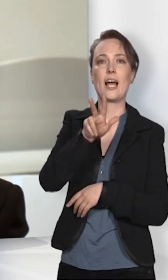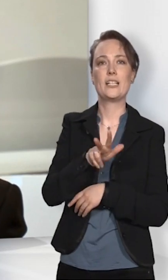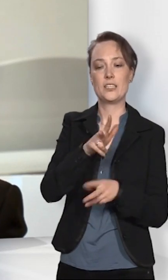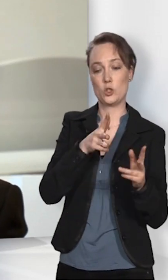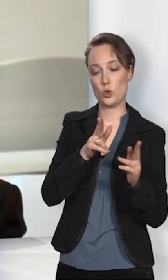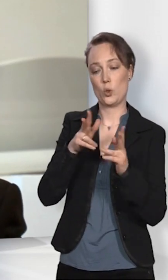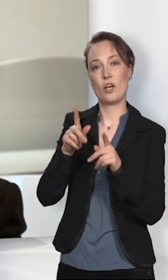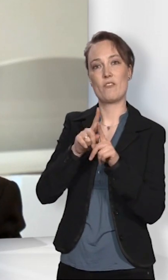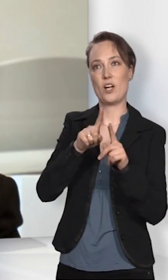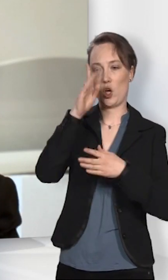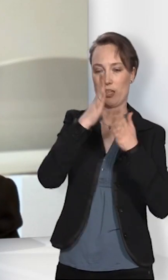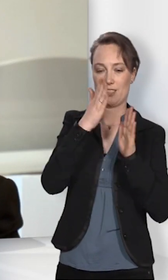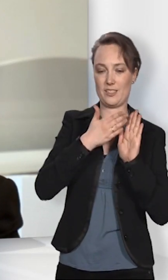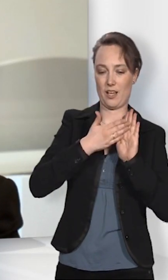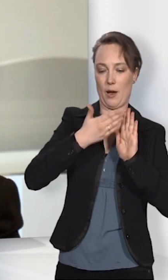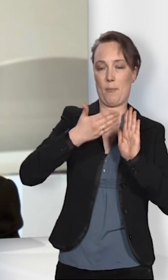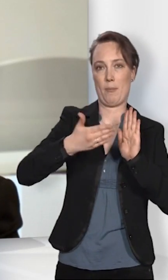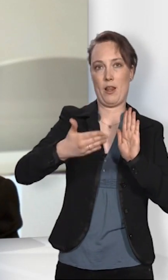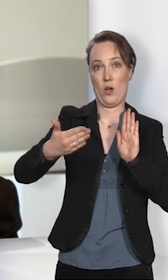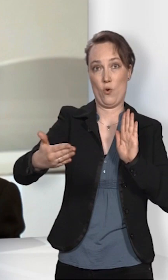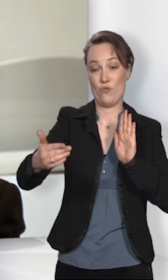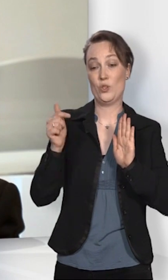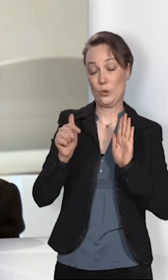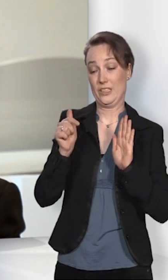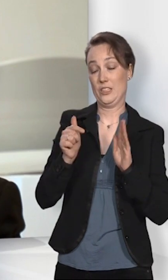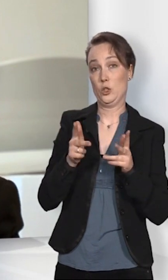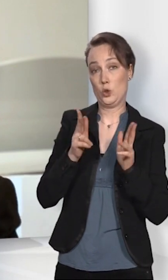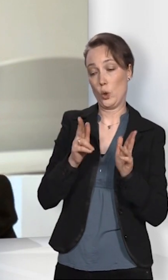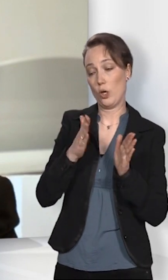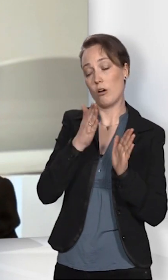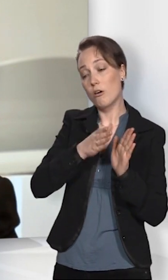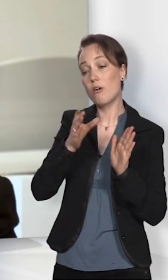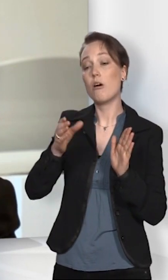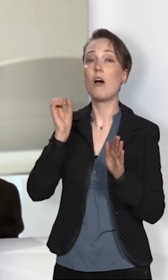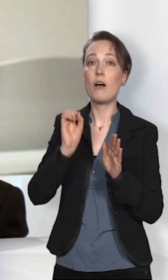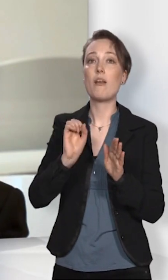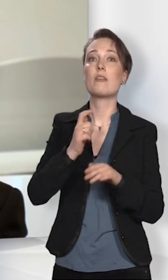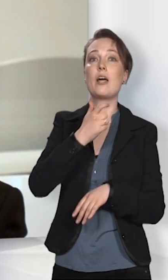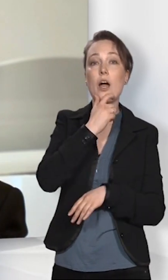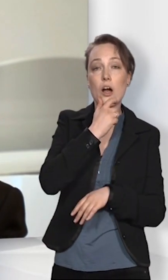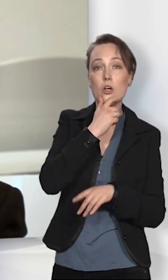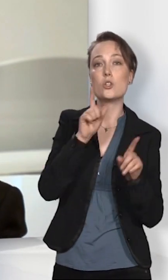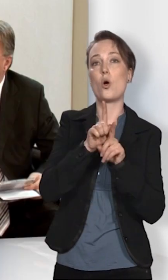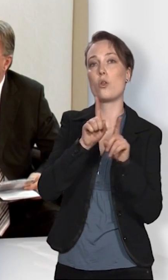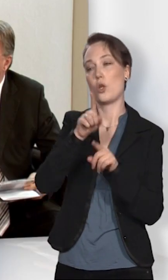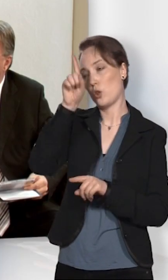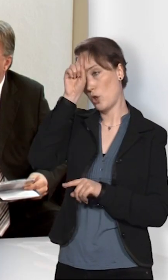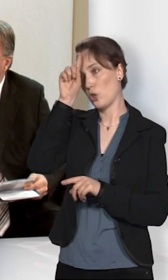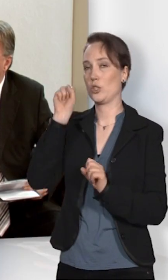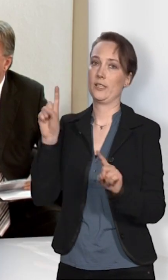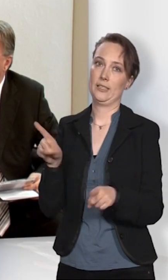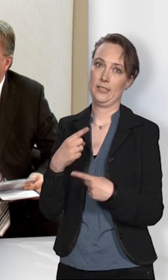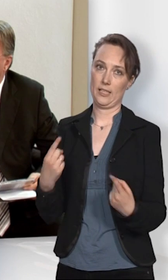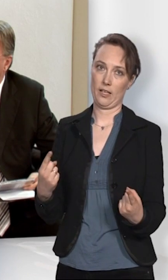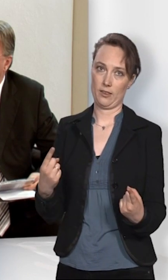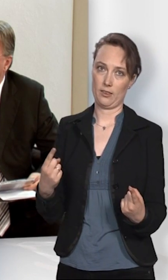einen Gottesdienst wandern. Und diese Stücke kann man, wenn man möchte, sowohl in Englisch als auch in Deutsch singen. Und das haben wir